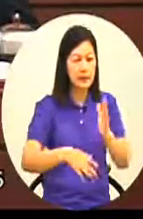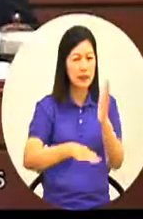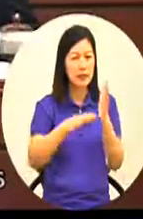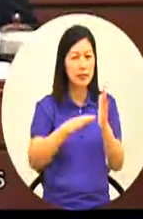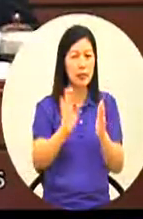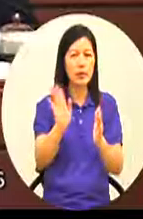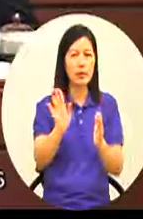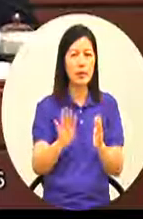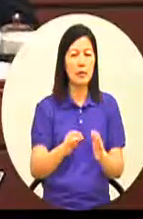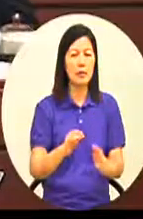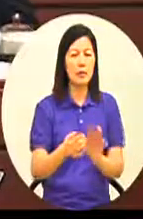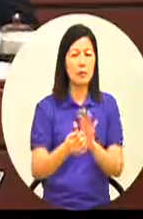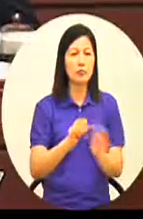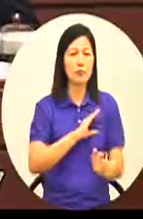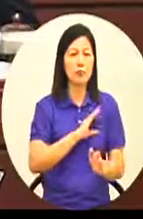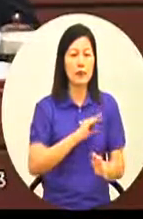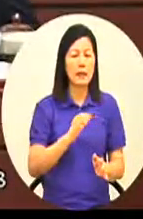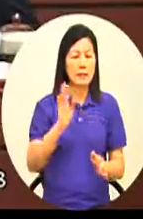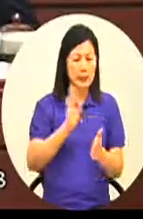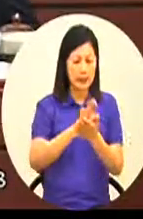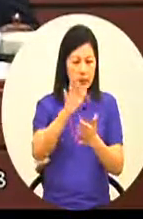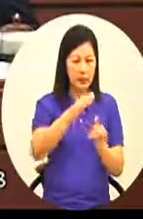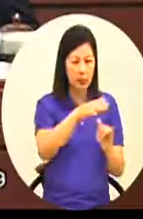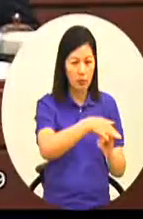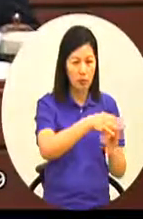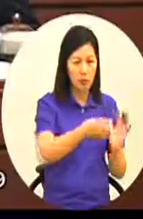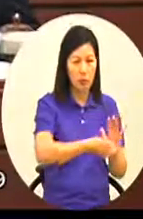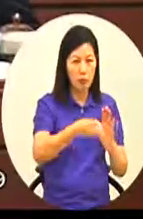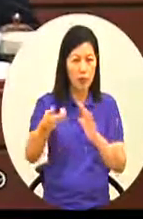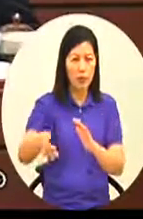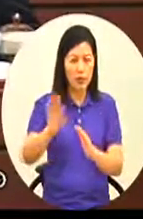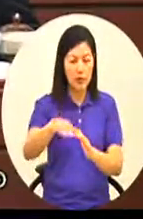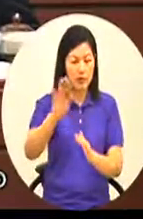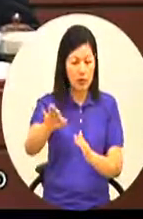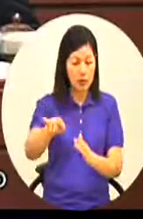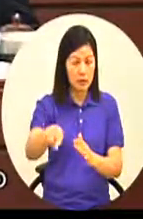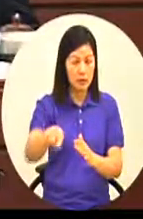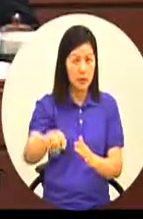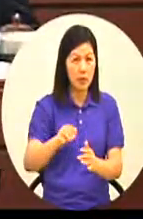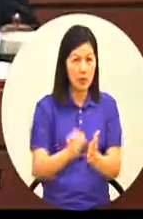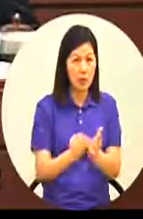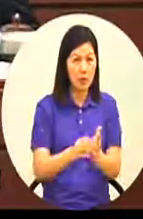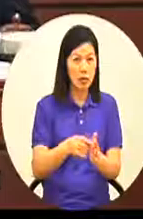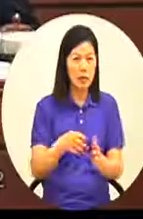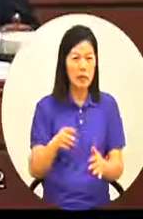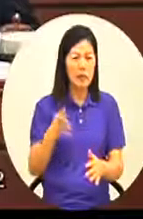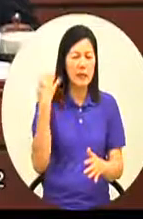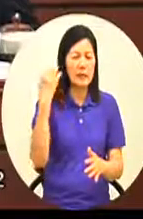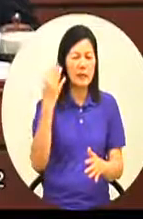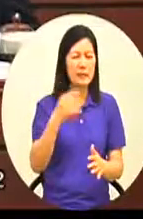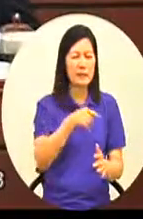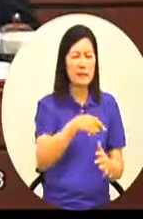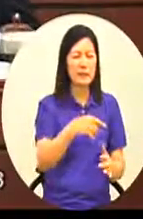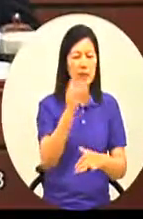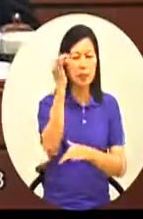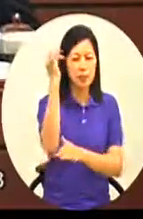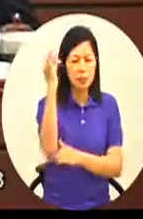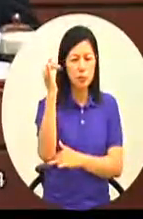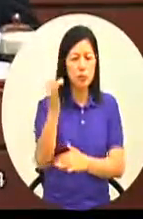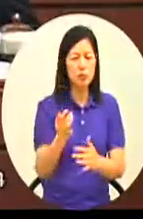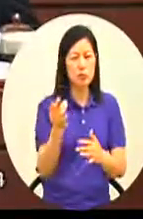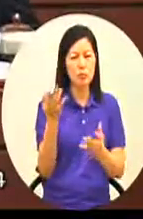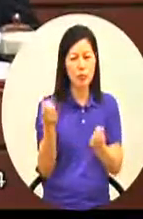富鼎金迁葬之后，因为过去想到遐老水的，因为遐拢蒙蒙无树啊。刚好草啊，